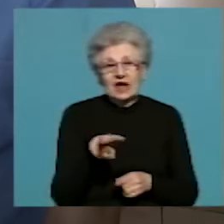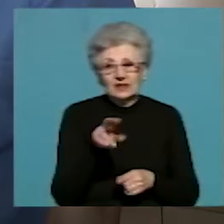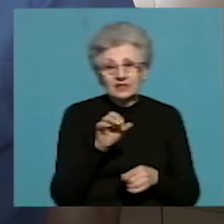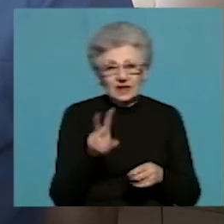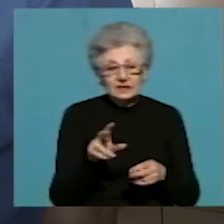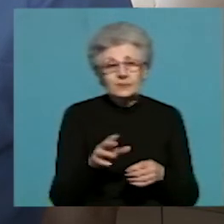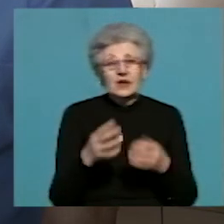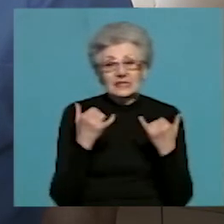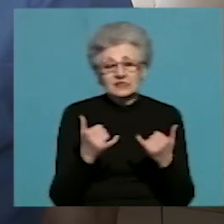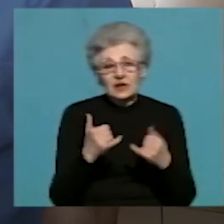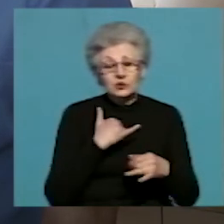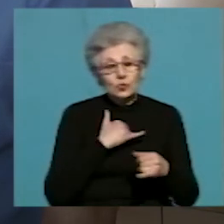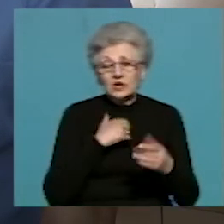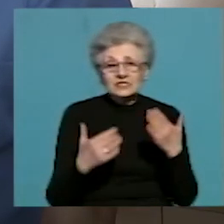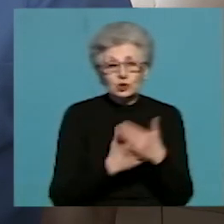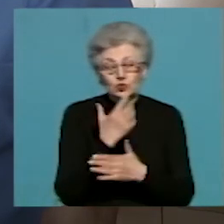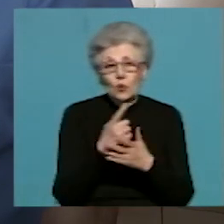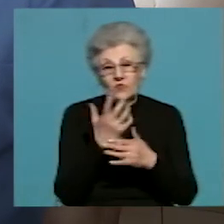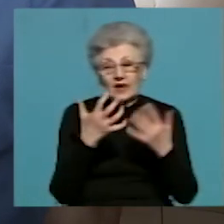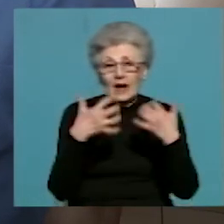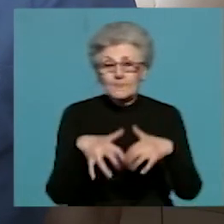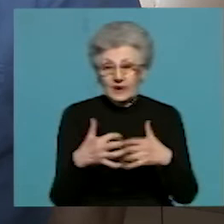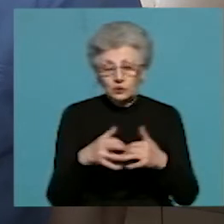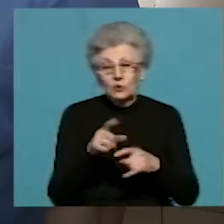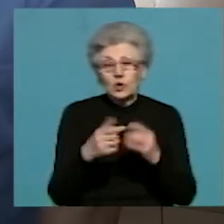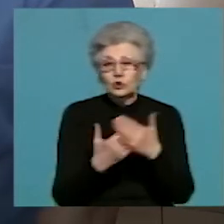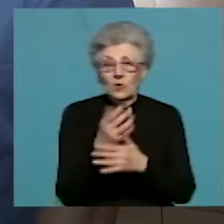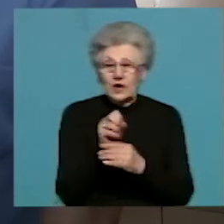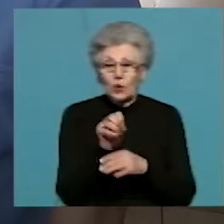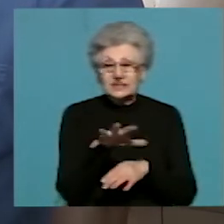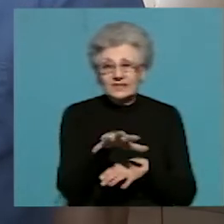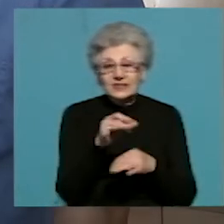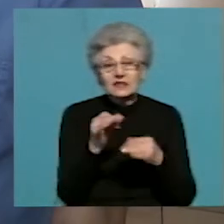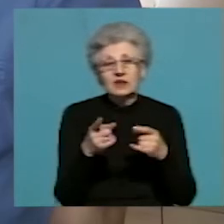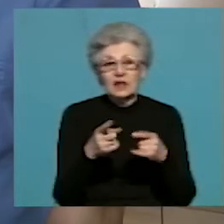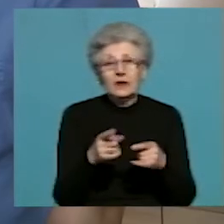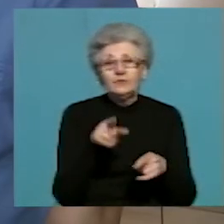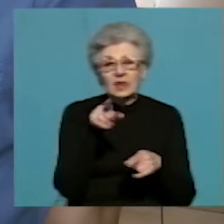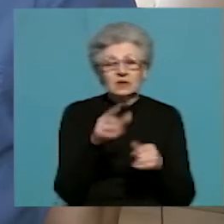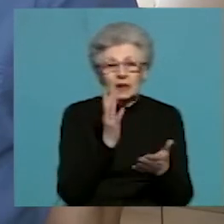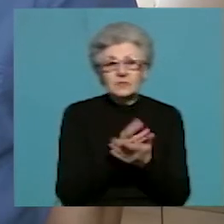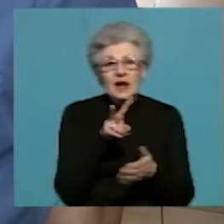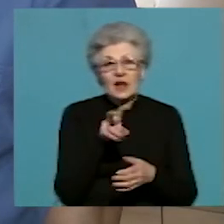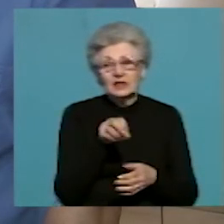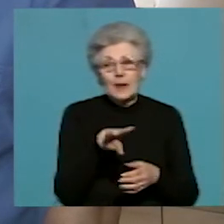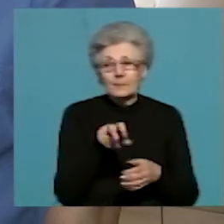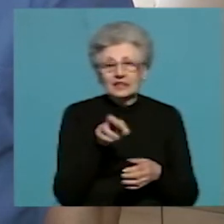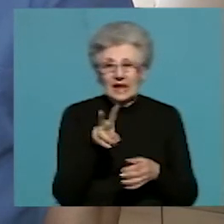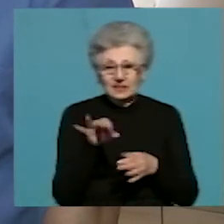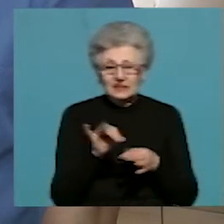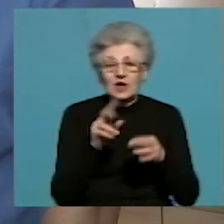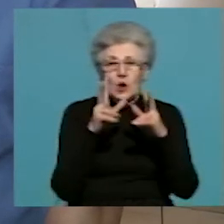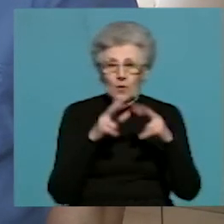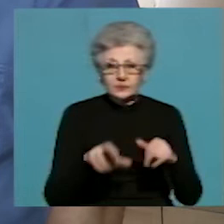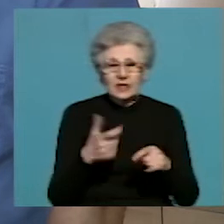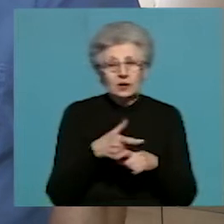Апаратура сучасна, тут новий принцип освітлення. На кінці йдуть LED-лампи, досить